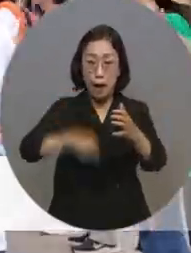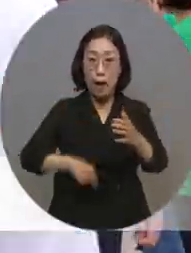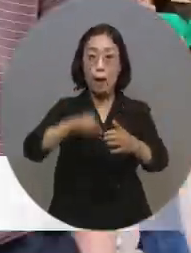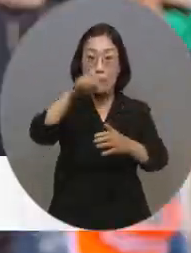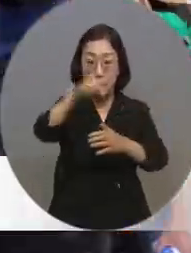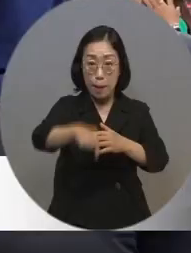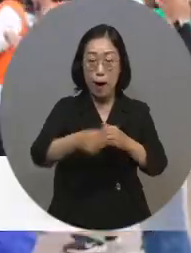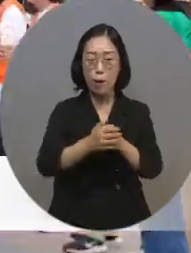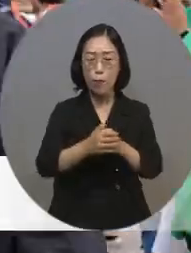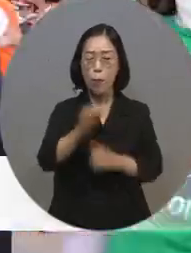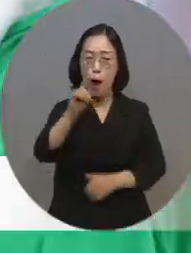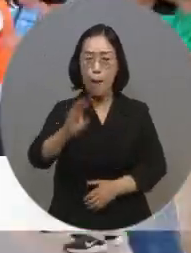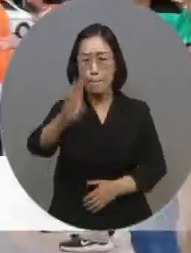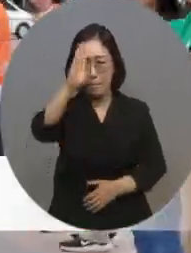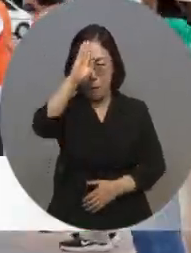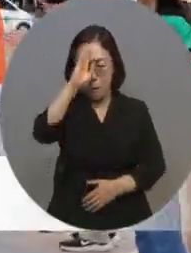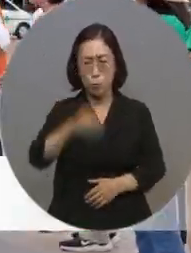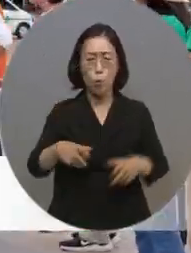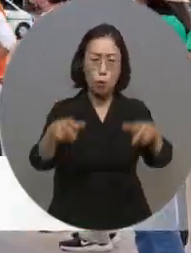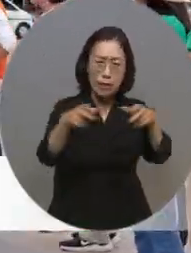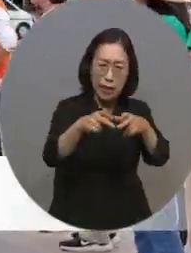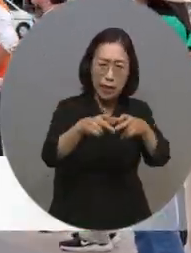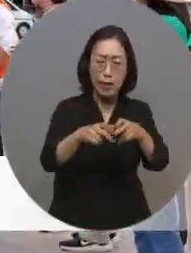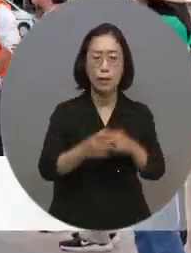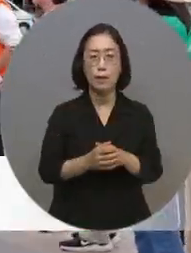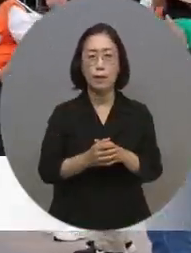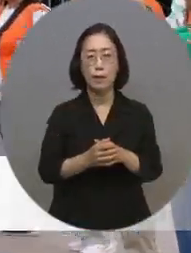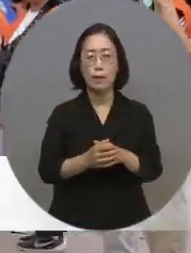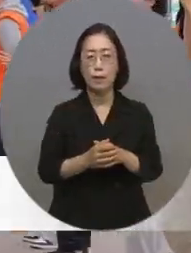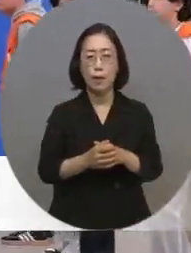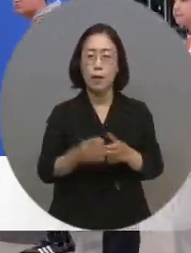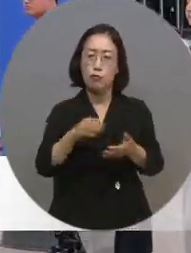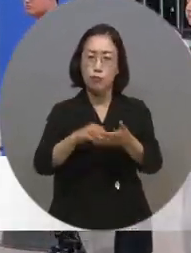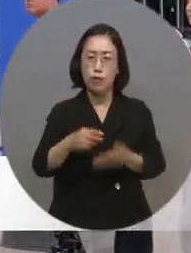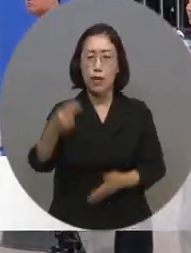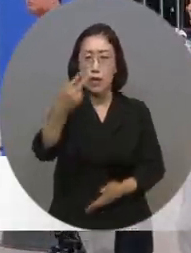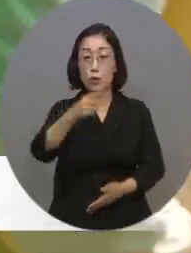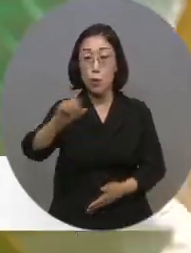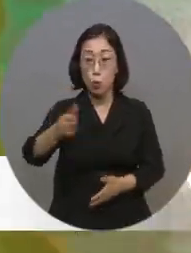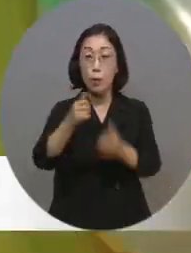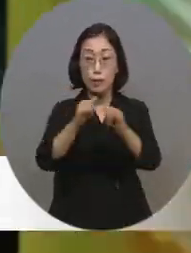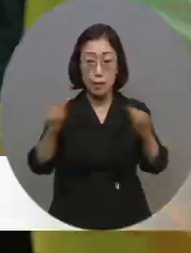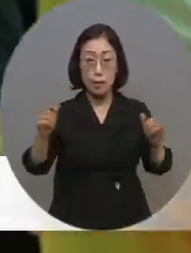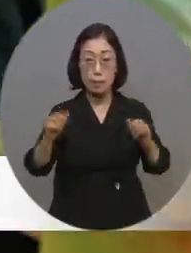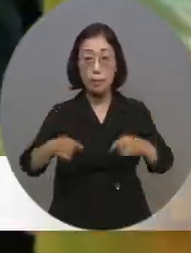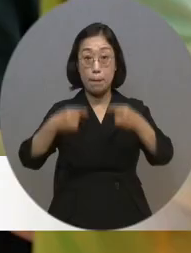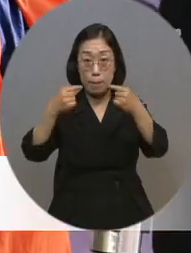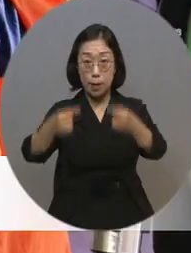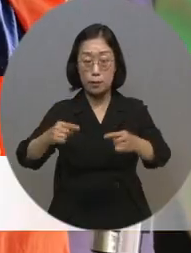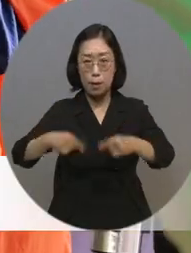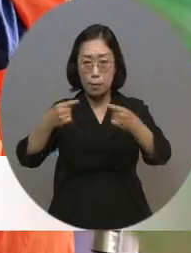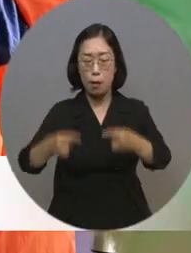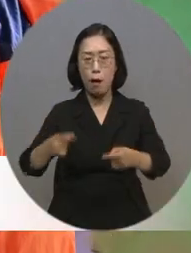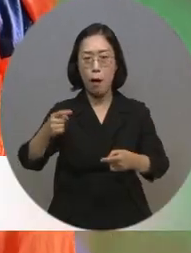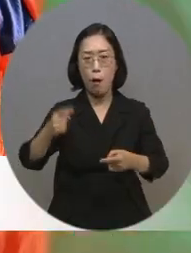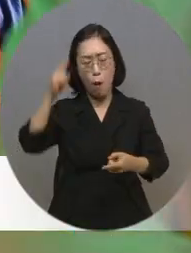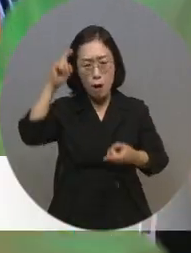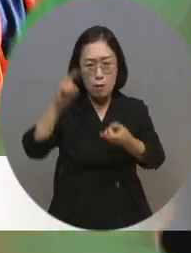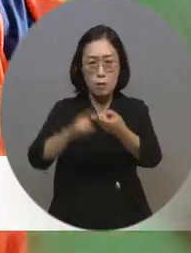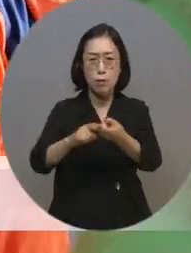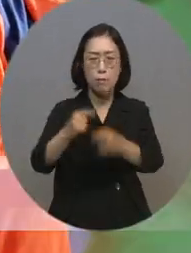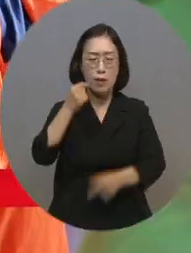물론 암 환우와 장애인에 이르기까지 무려 2,500명의 참가 열기는 이 대회의 관심과